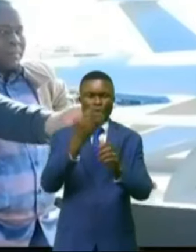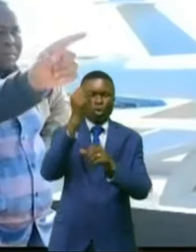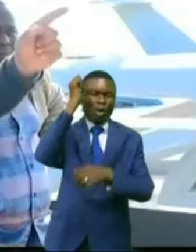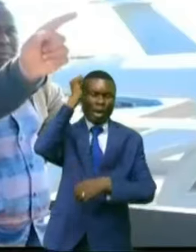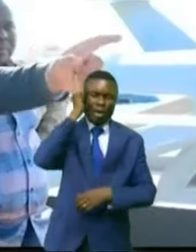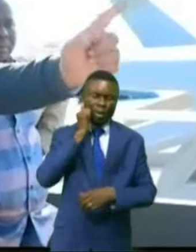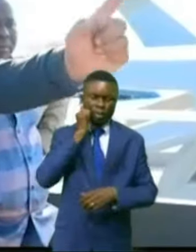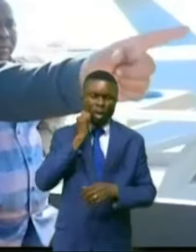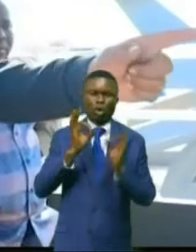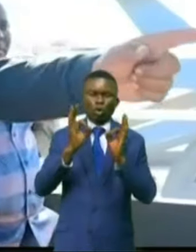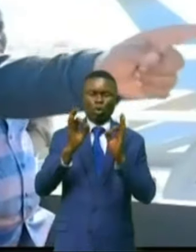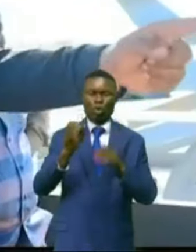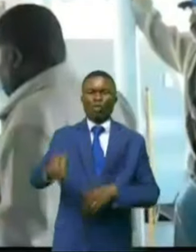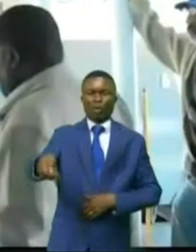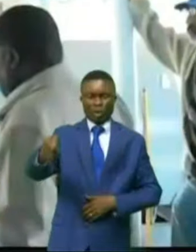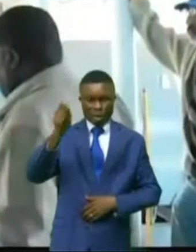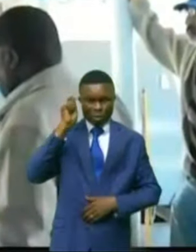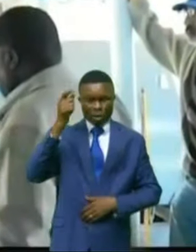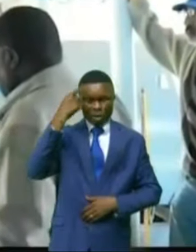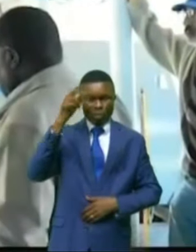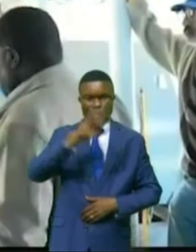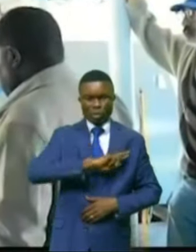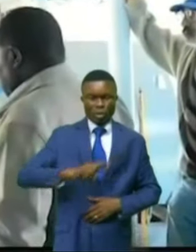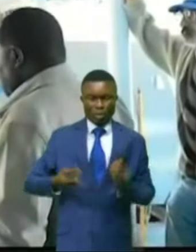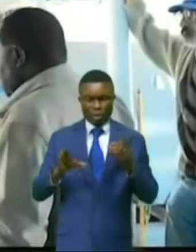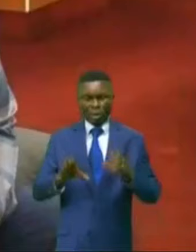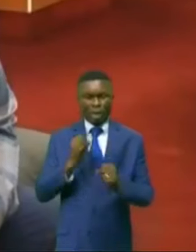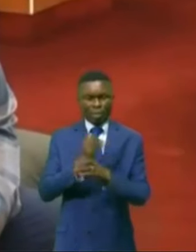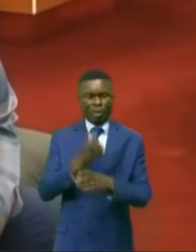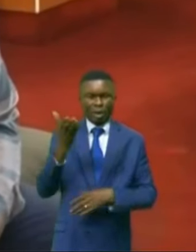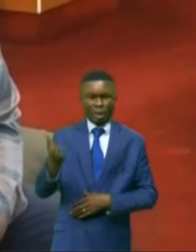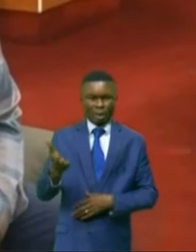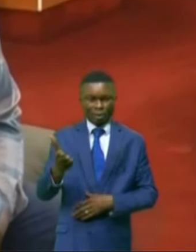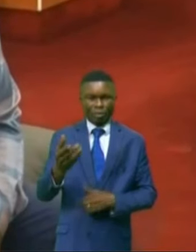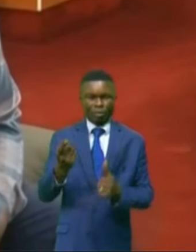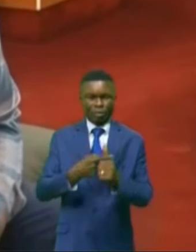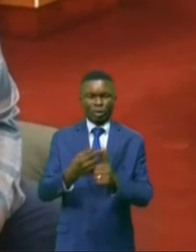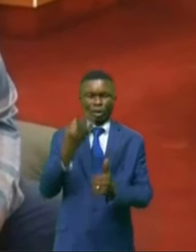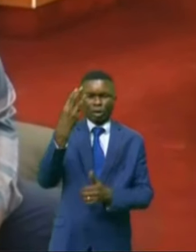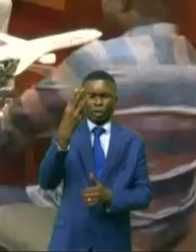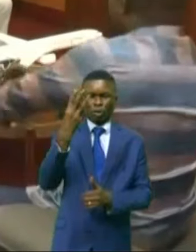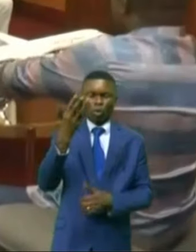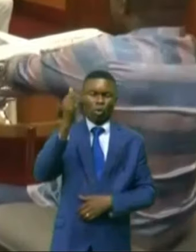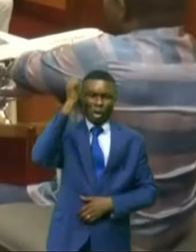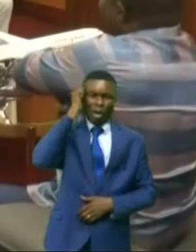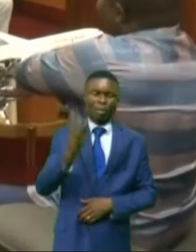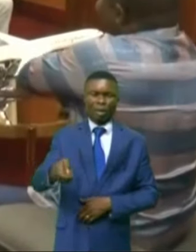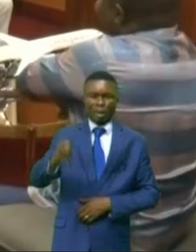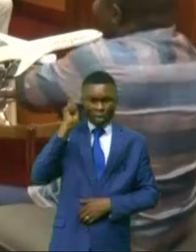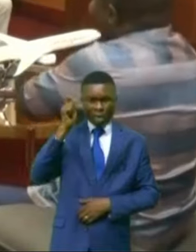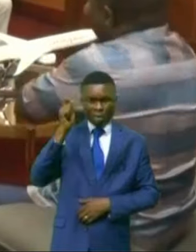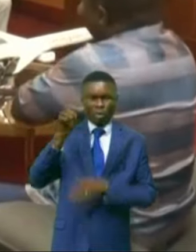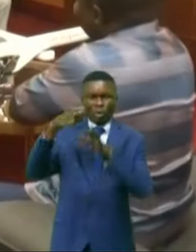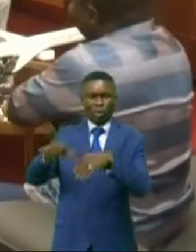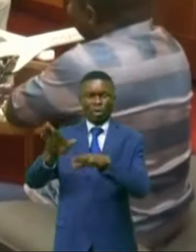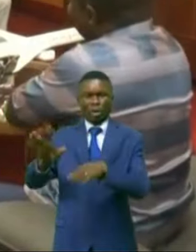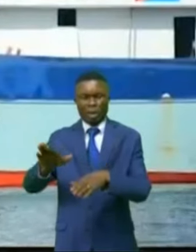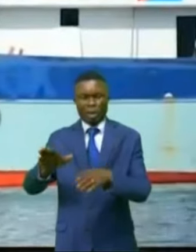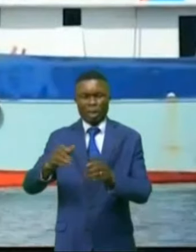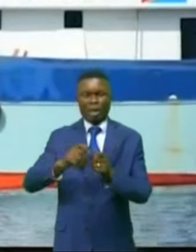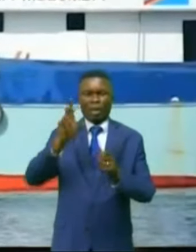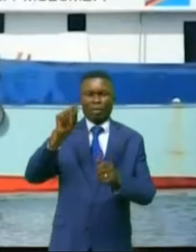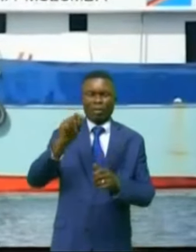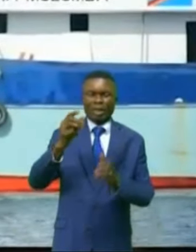du gouvernement de la République démocratique du Congo est prête. Il s'agit de 3 bateaux de pêche maritime, long de 27